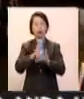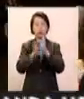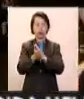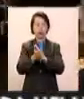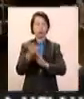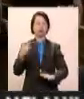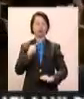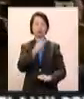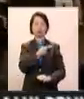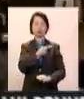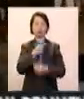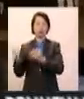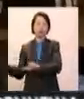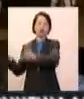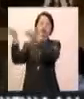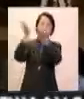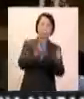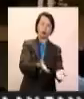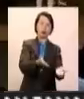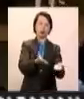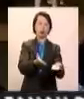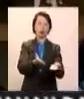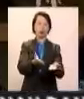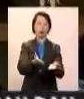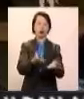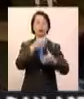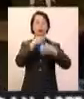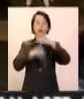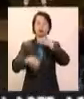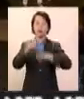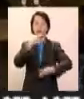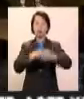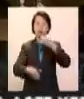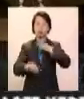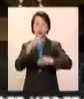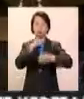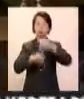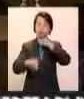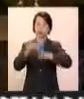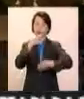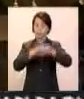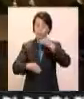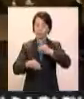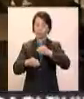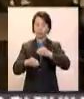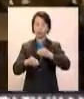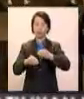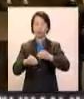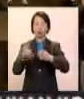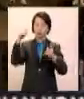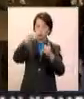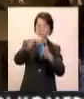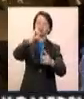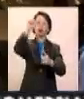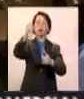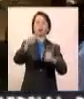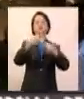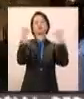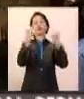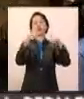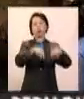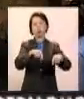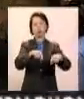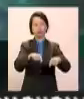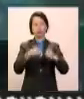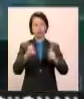kita membawa Christmas pula kali ini ke negeri Sabah. Ya, betul. Kalau kita